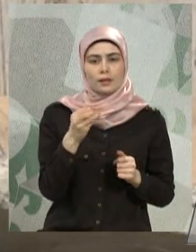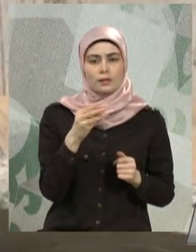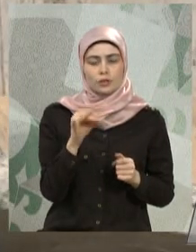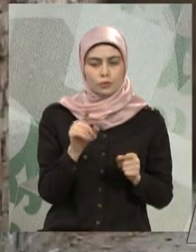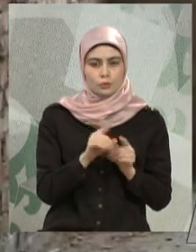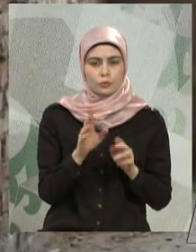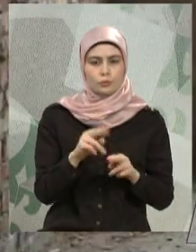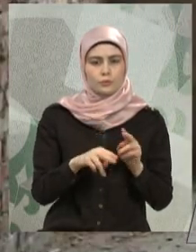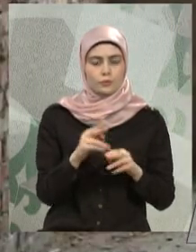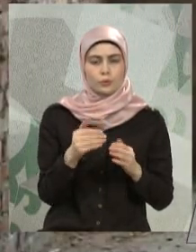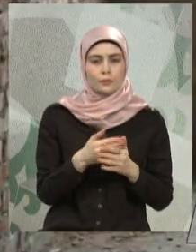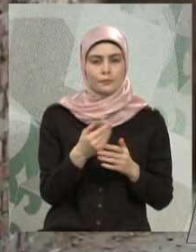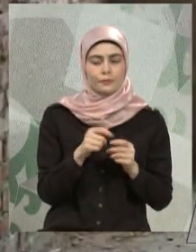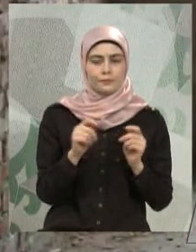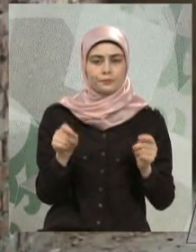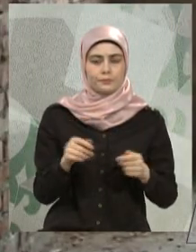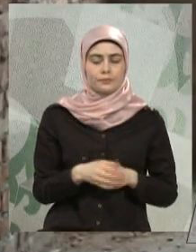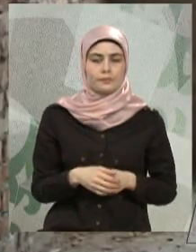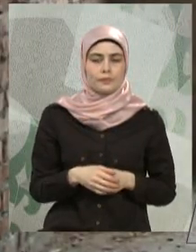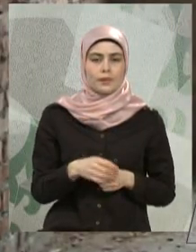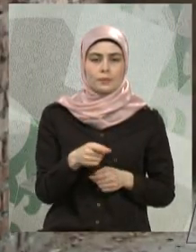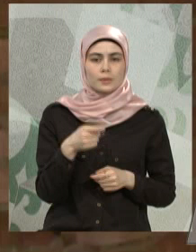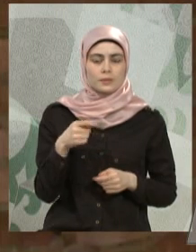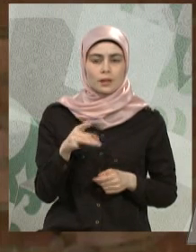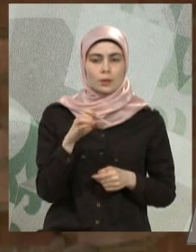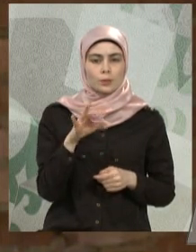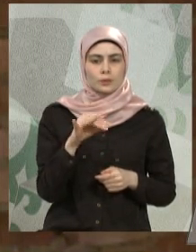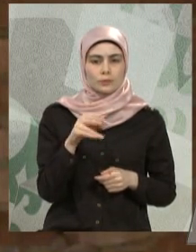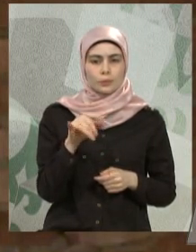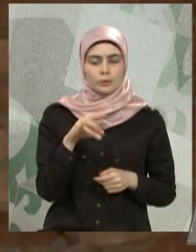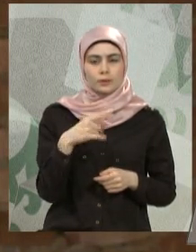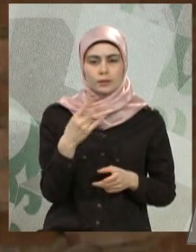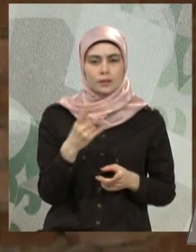каждом населенном пункте подобных объектов, как сказал президент России, должны